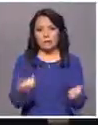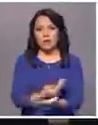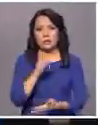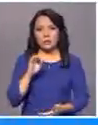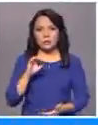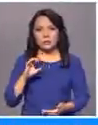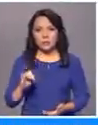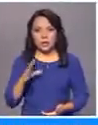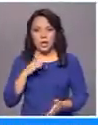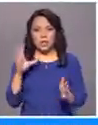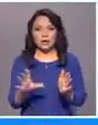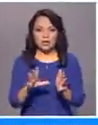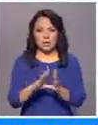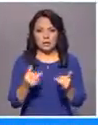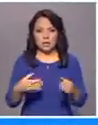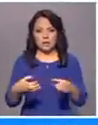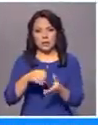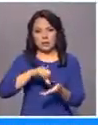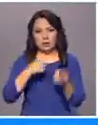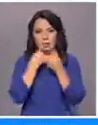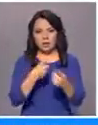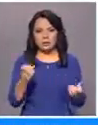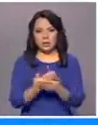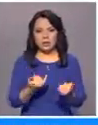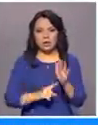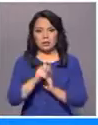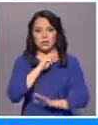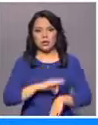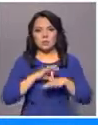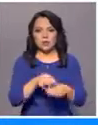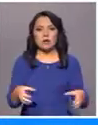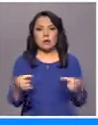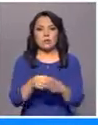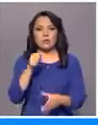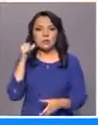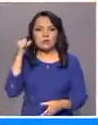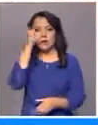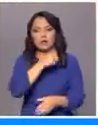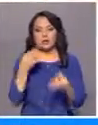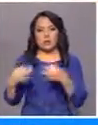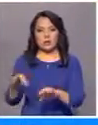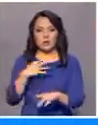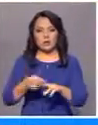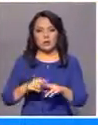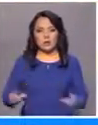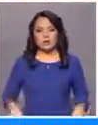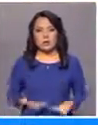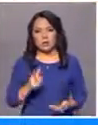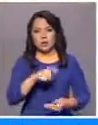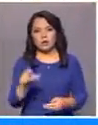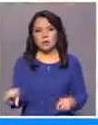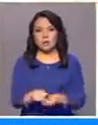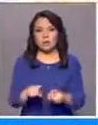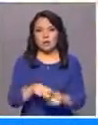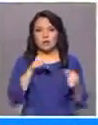Кюсюа Электрик Пауэр өкілдері мәлімдеп отыр. Жалпы реакторды қосуға компания былтыр рұқсат алған еді, алайда тұрғындар қарсылық білдіріп,